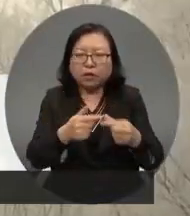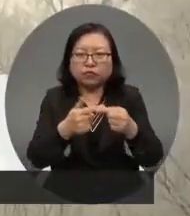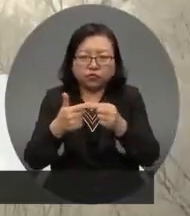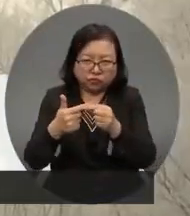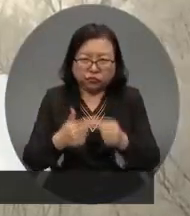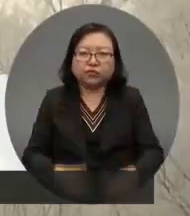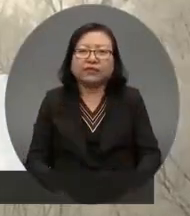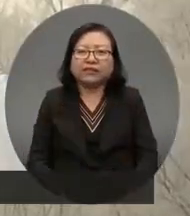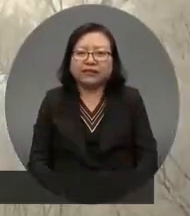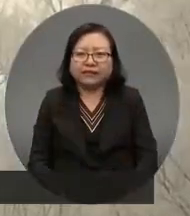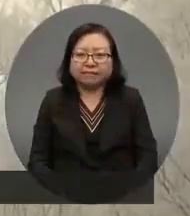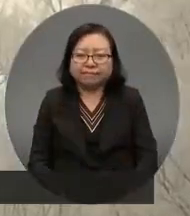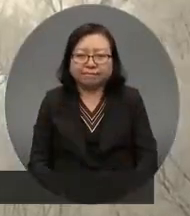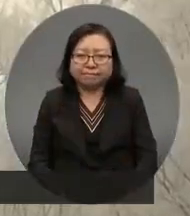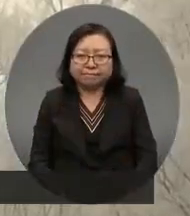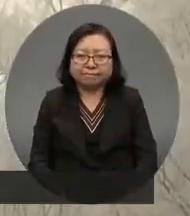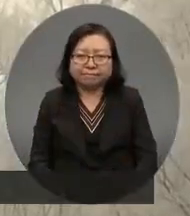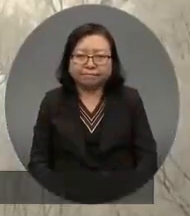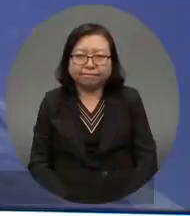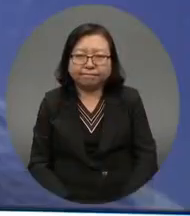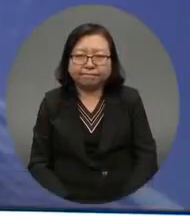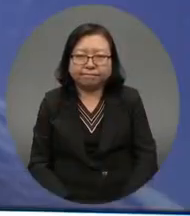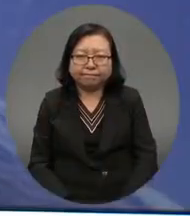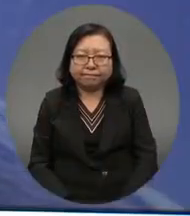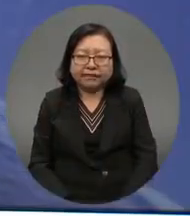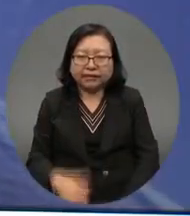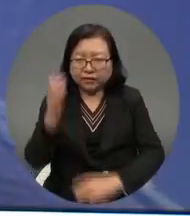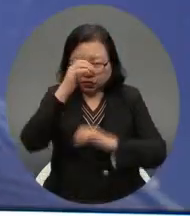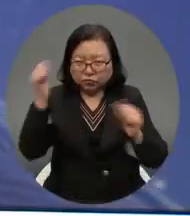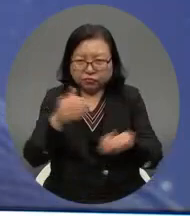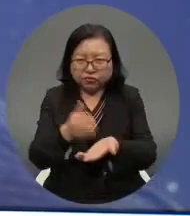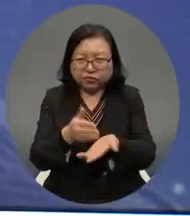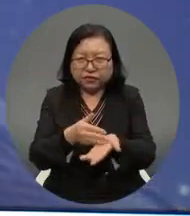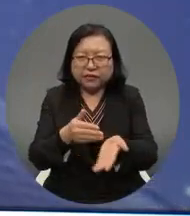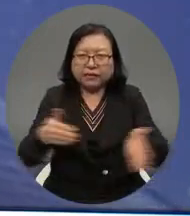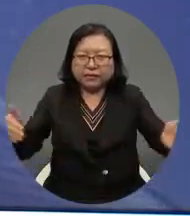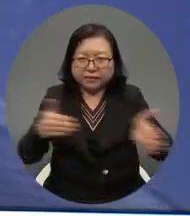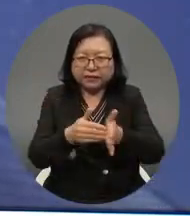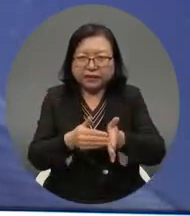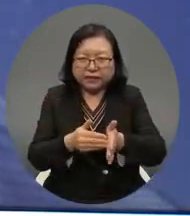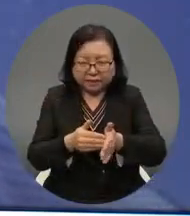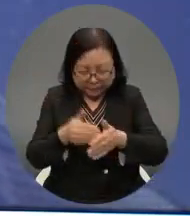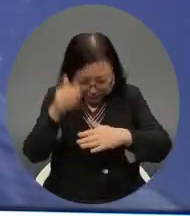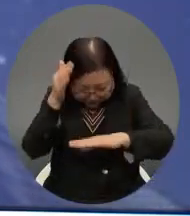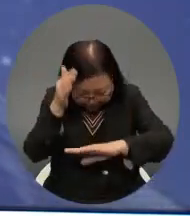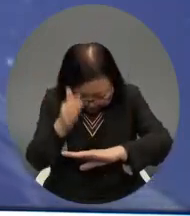차지했습니다. 충북 소식 마칩니다. 고맙습니다.